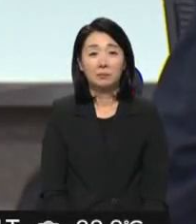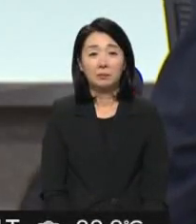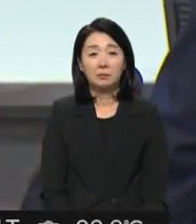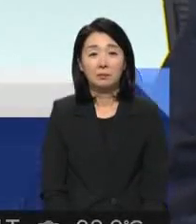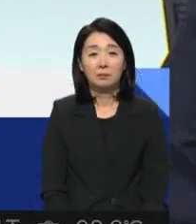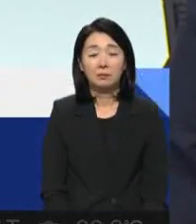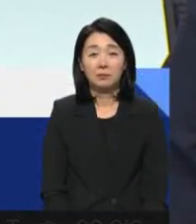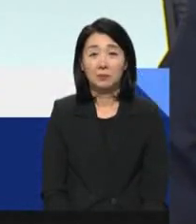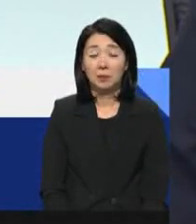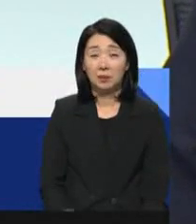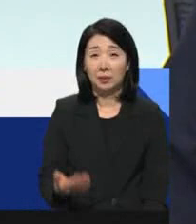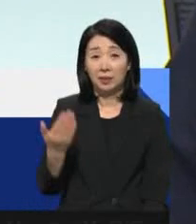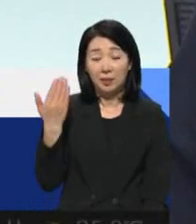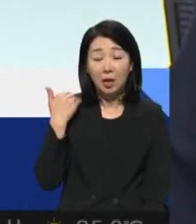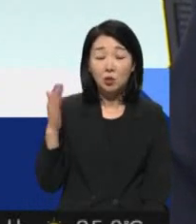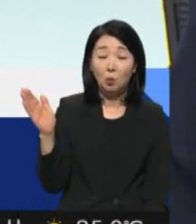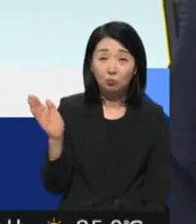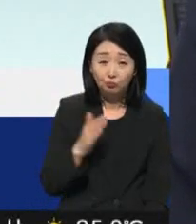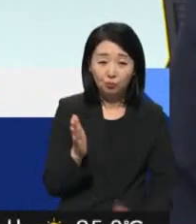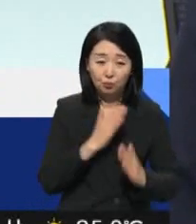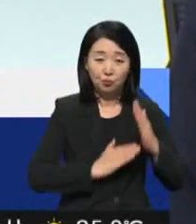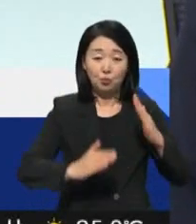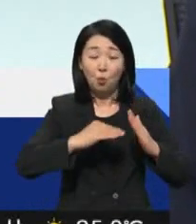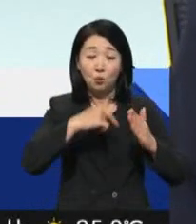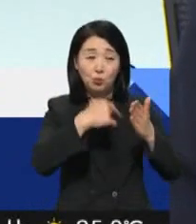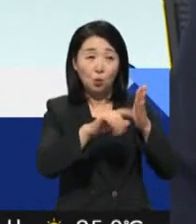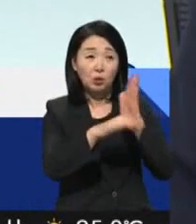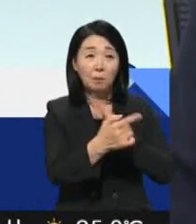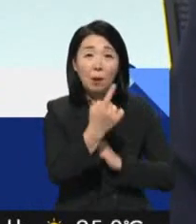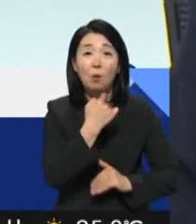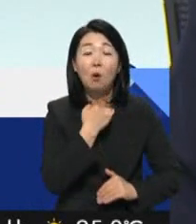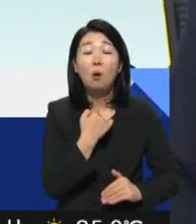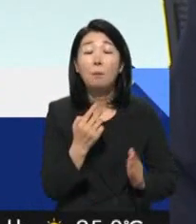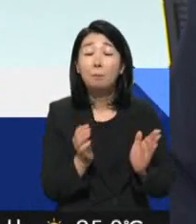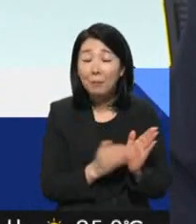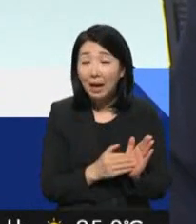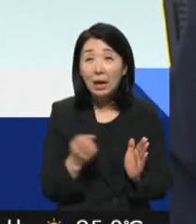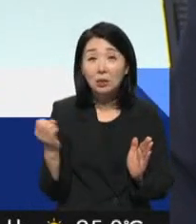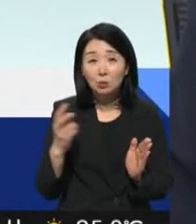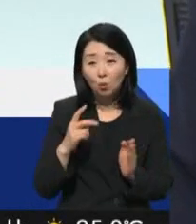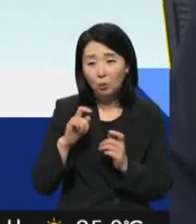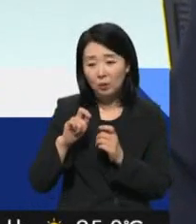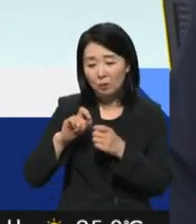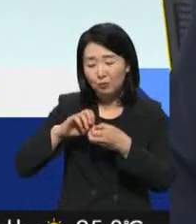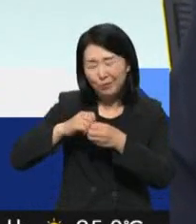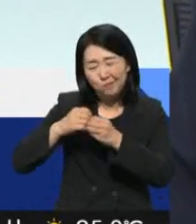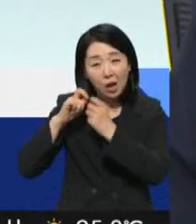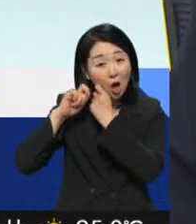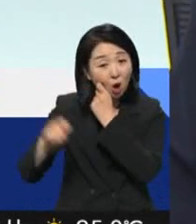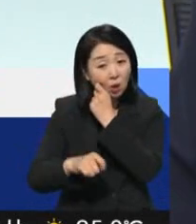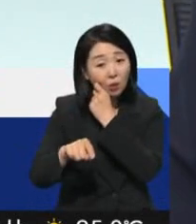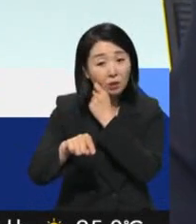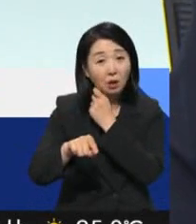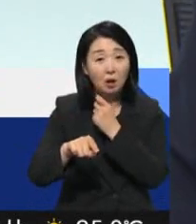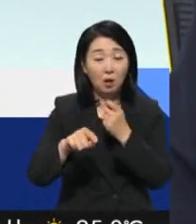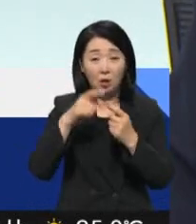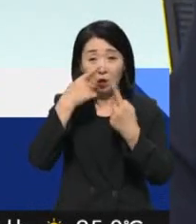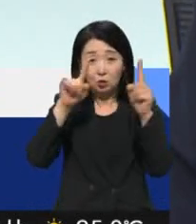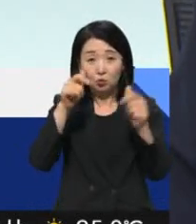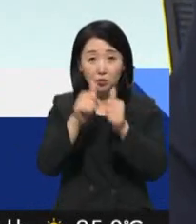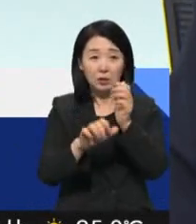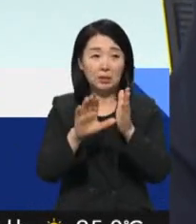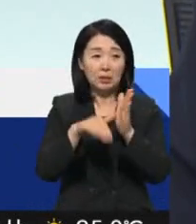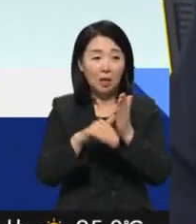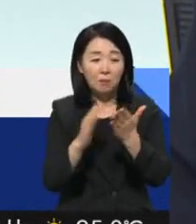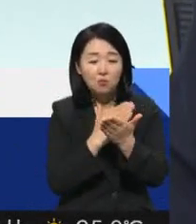기존에 논란이 되어 온 공교육 과정에서 다루지 않는 소위 킬러 문항은 시험에 변별력을 높이는 쉬운